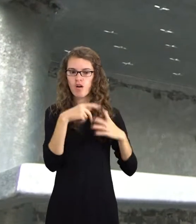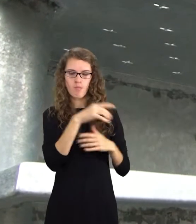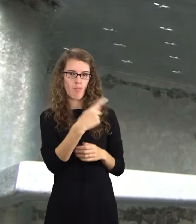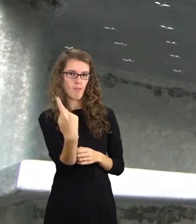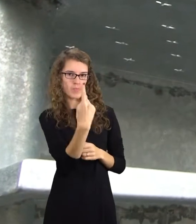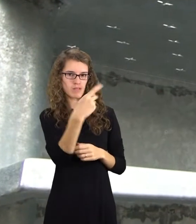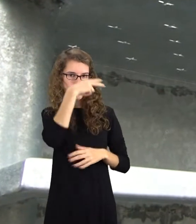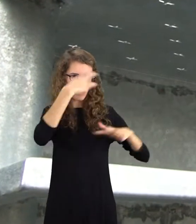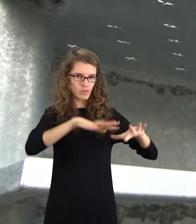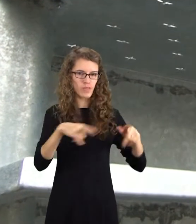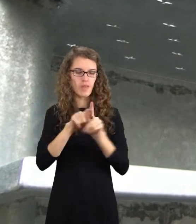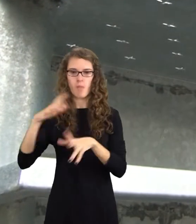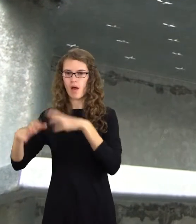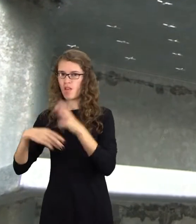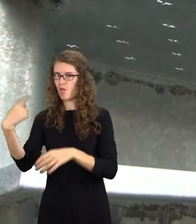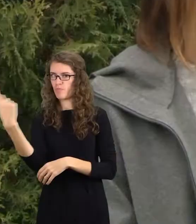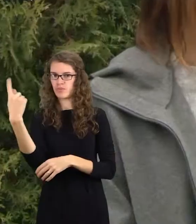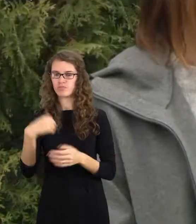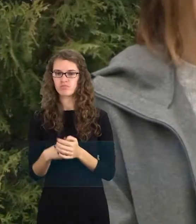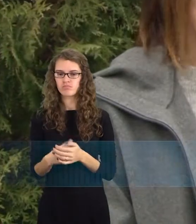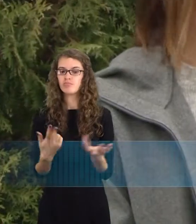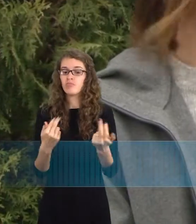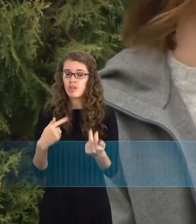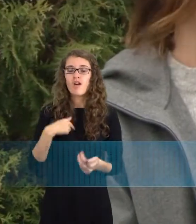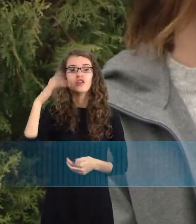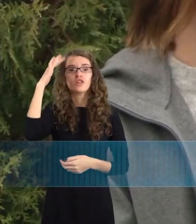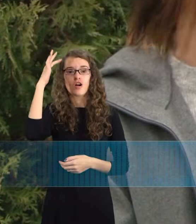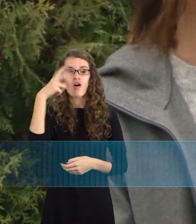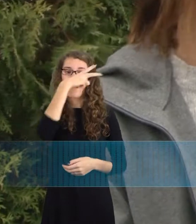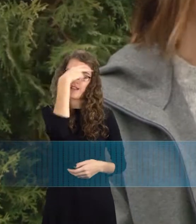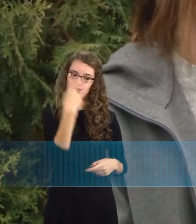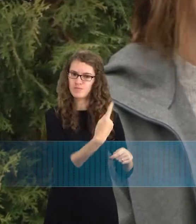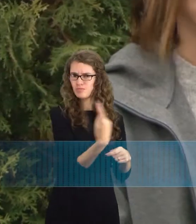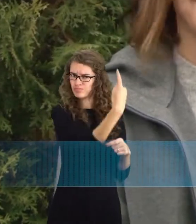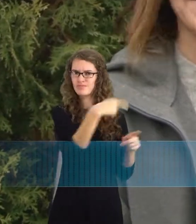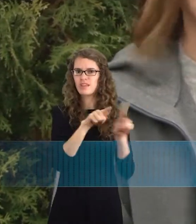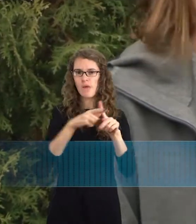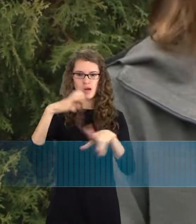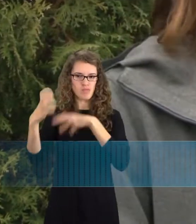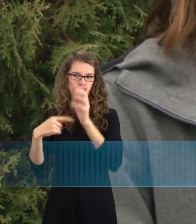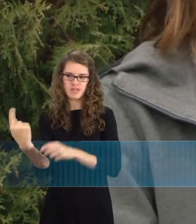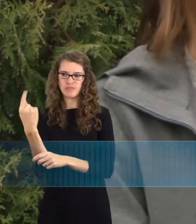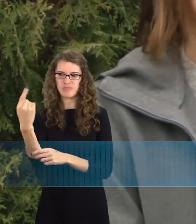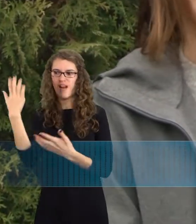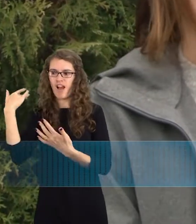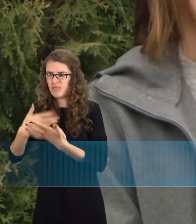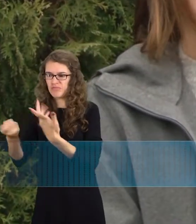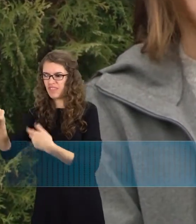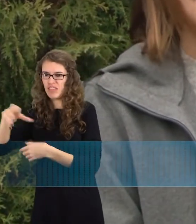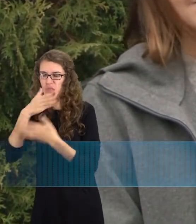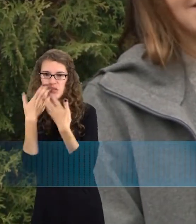toks projektas ne tik Lietuvoje, bet ir pasaulyje. Taip, aš manau, kad jis ne tik Lietuvoje pirmasis, bet ir pasaulyje.